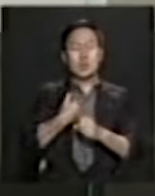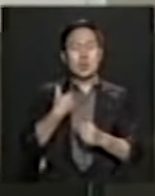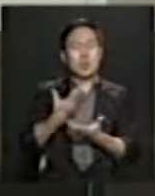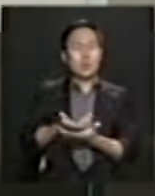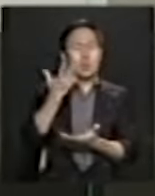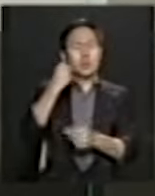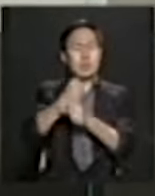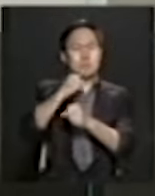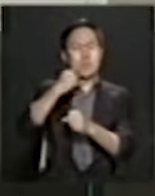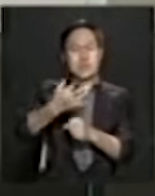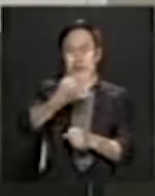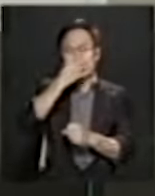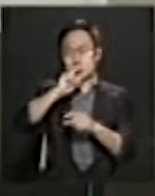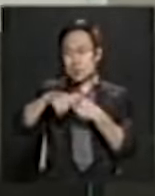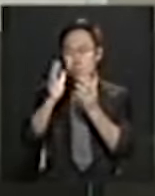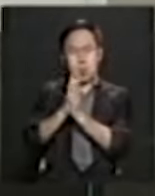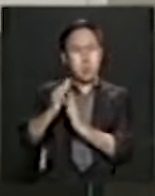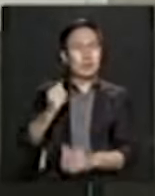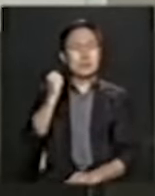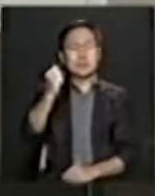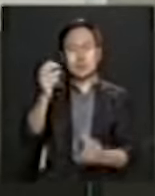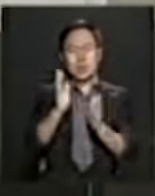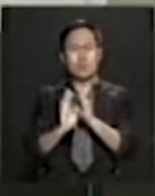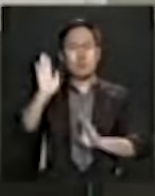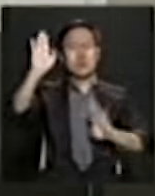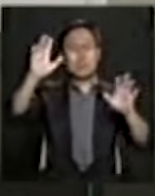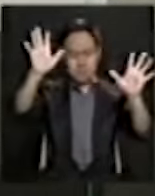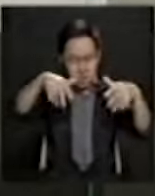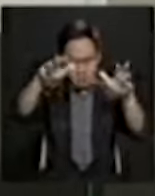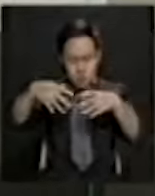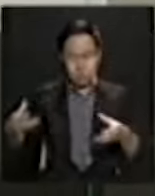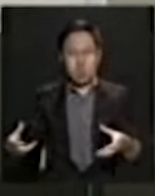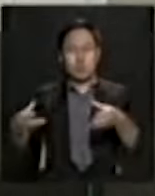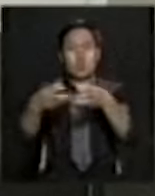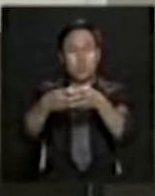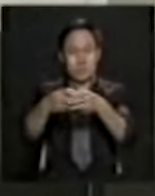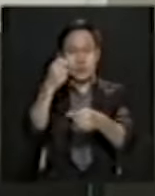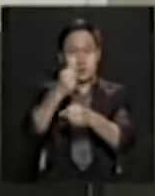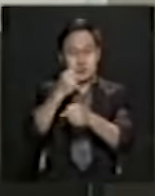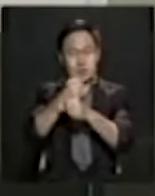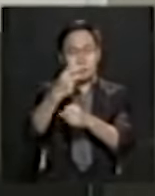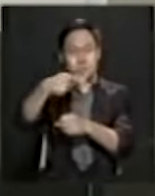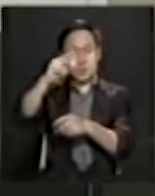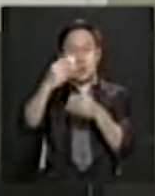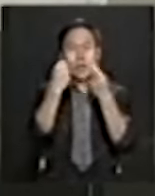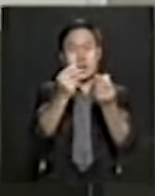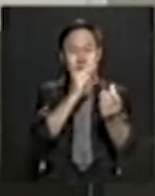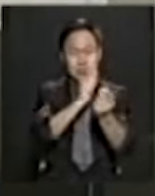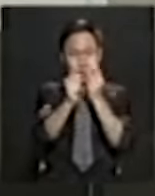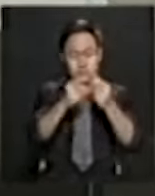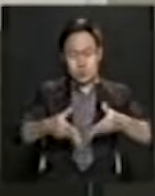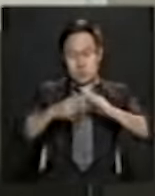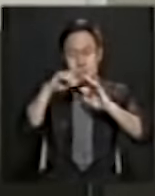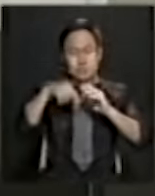มกันเพื่อทำกิจกรรมบำเพ็ญประโยชน ์ โรตารี่นี่ก่อตั้งขึ้นเมื่อ23กุมภา